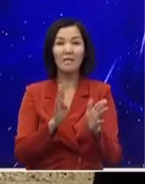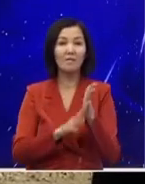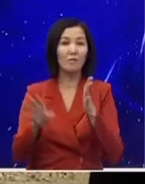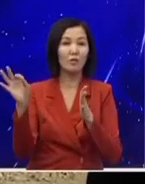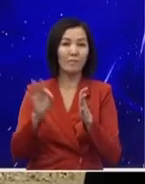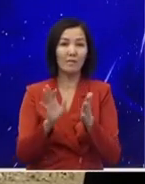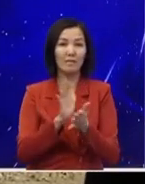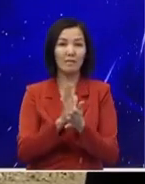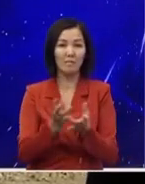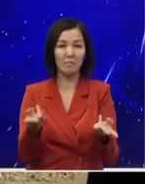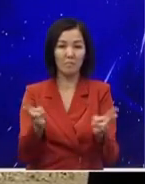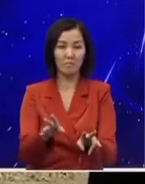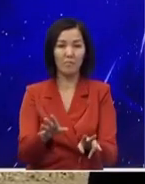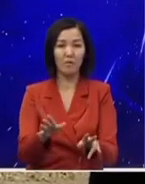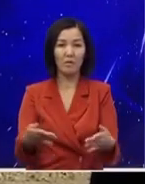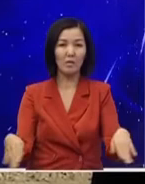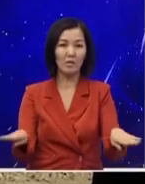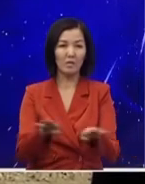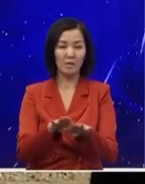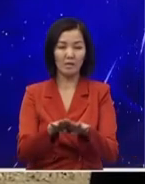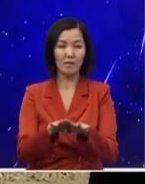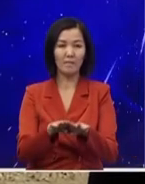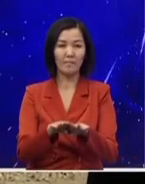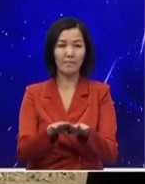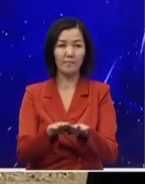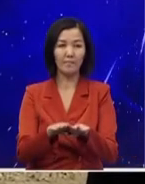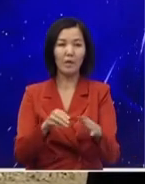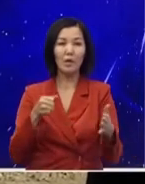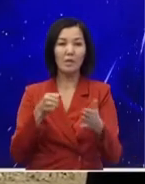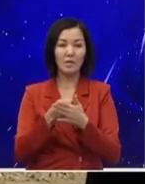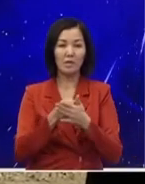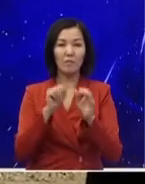Если будет предварительная сортировка, то есть можно сортировку донести практически до